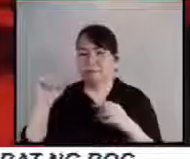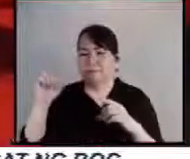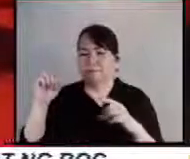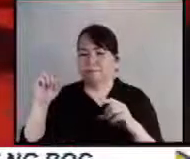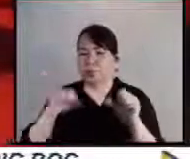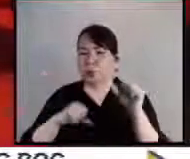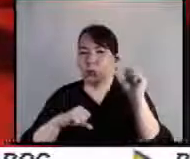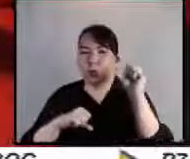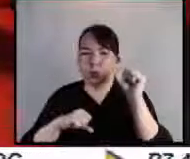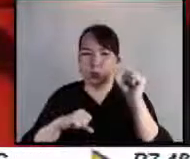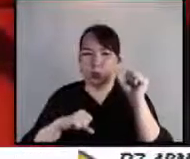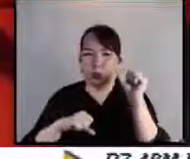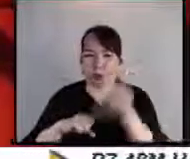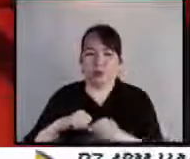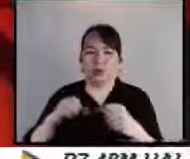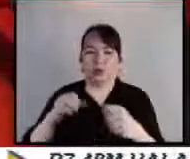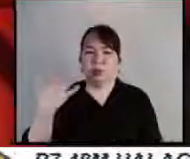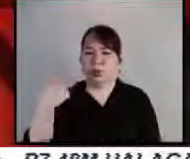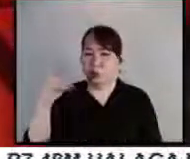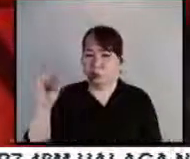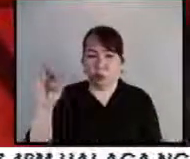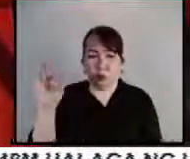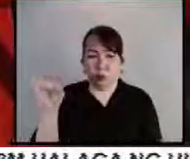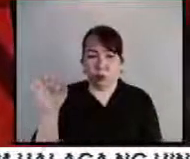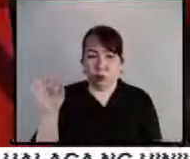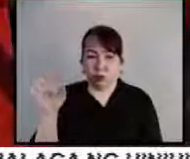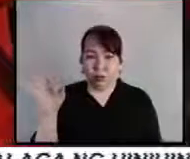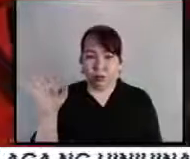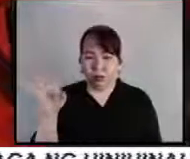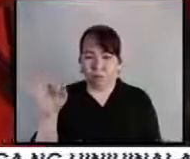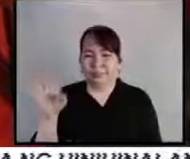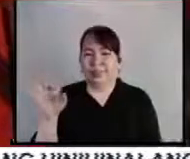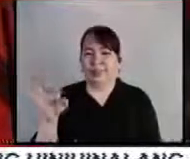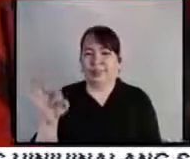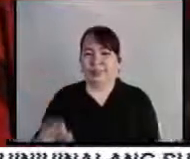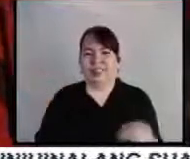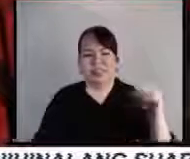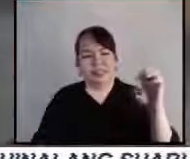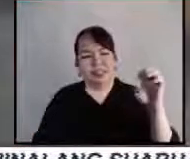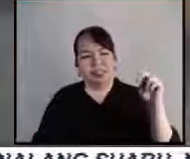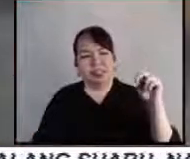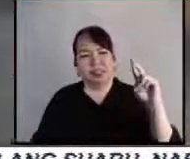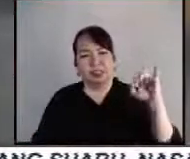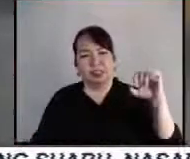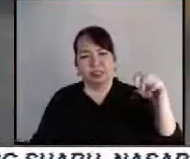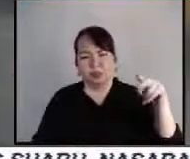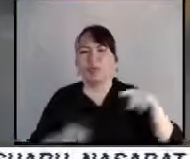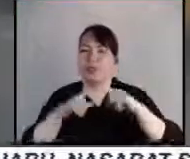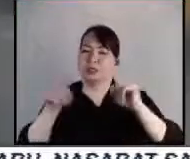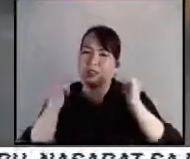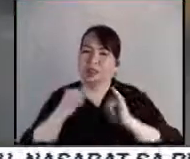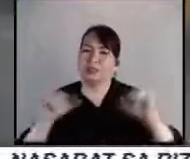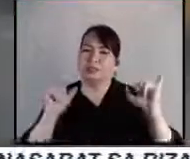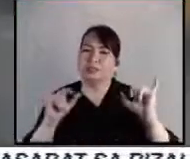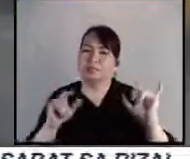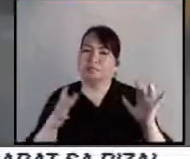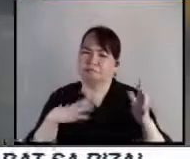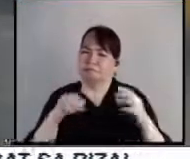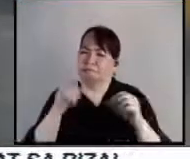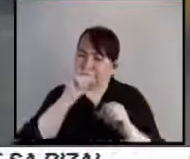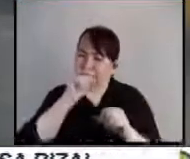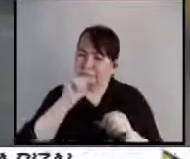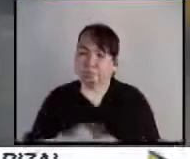noong September 2019. Pero sa kabila nito, hindi nagpapakasiguro si Martin. Walang relax sa